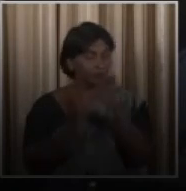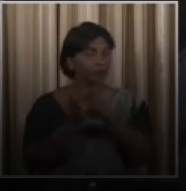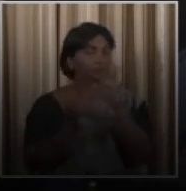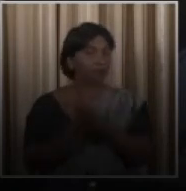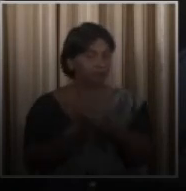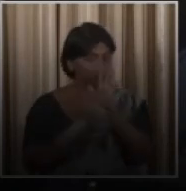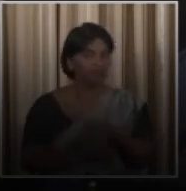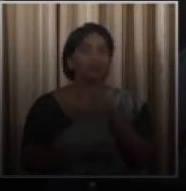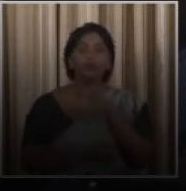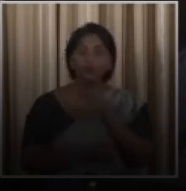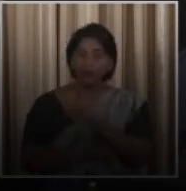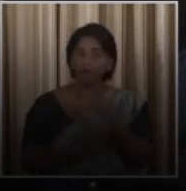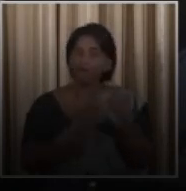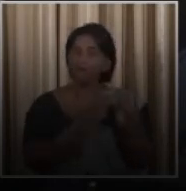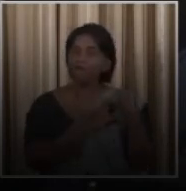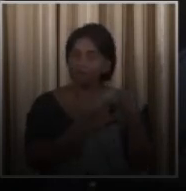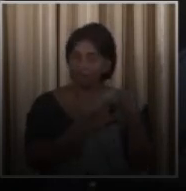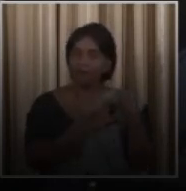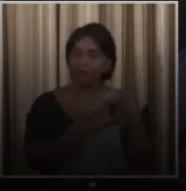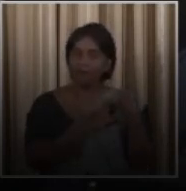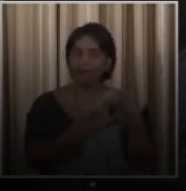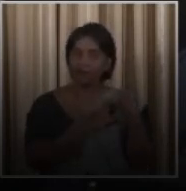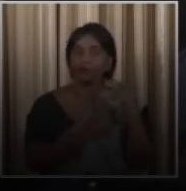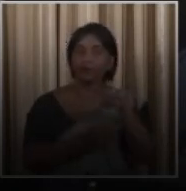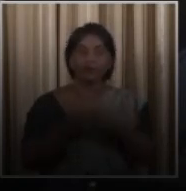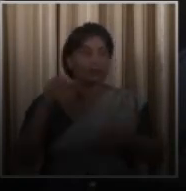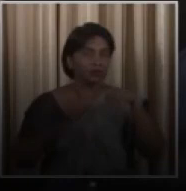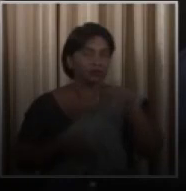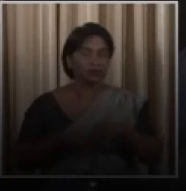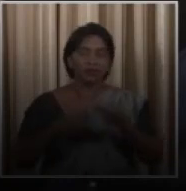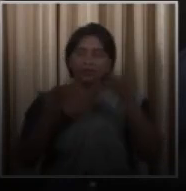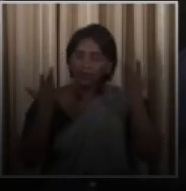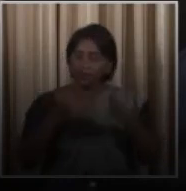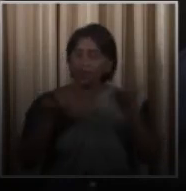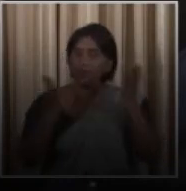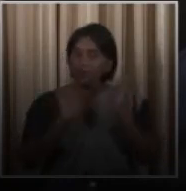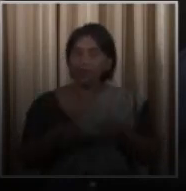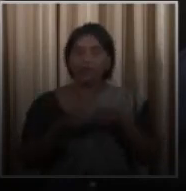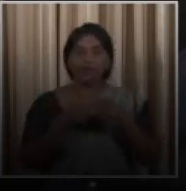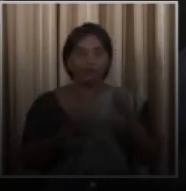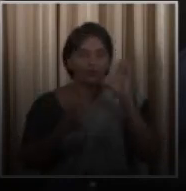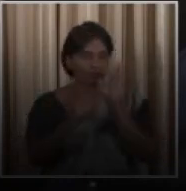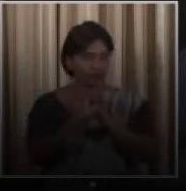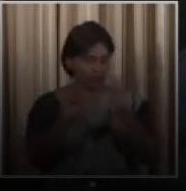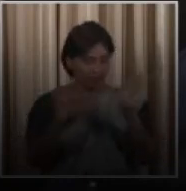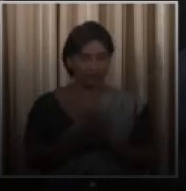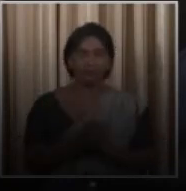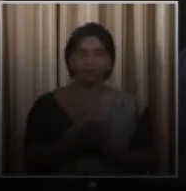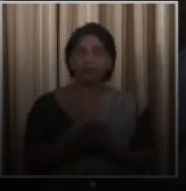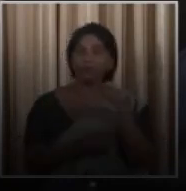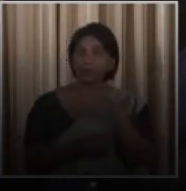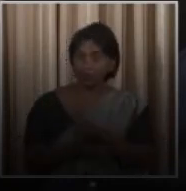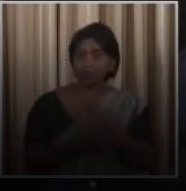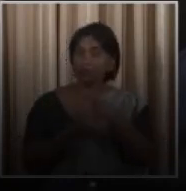tamai ohuta wagakima pawarenne mathiwarane awasana unata passe viyadam prakashaya idiripat karanne. එතකොට